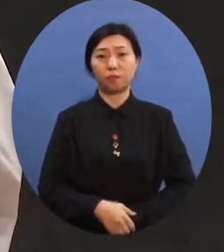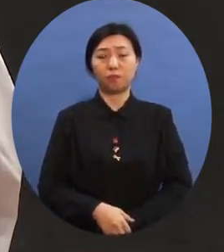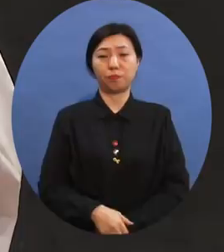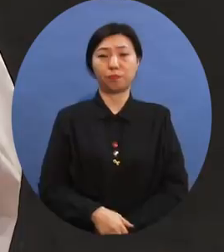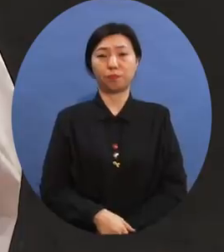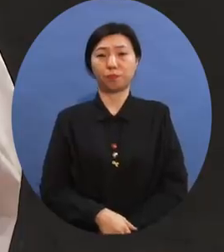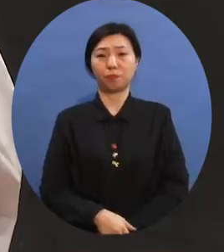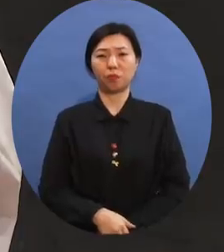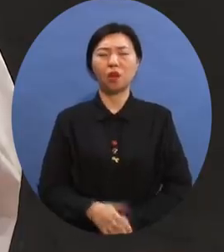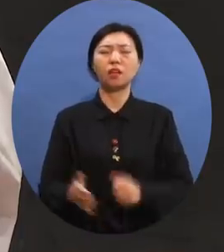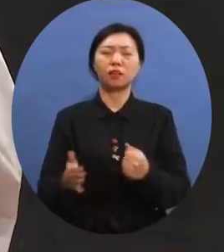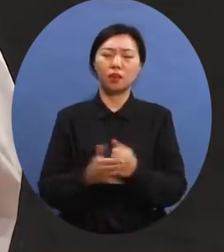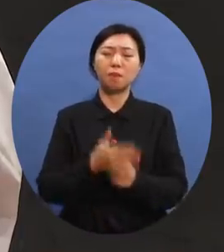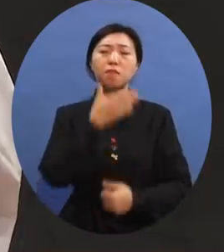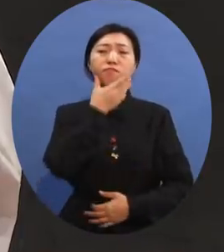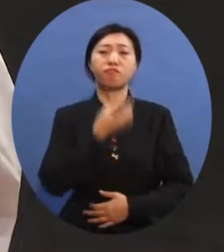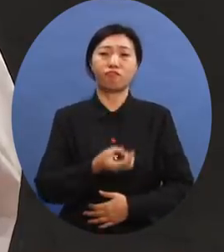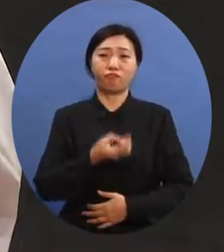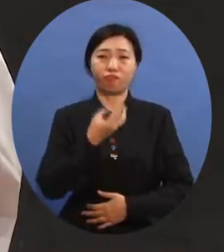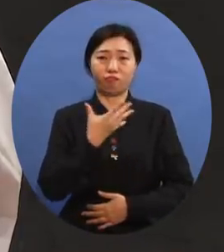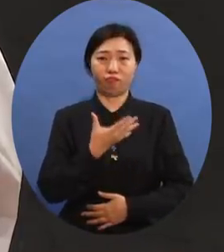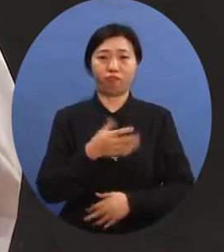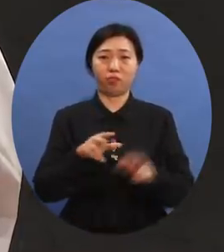그러면 지금 인생이 지금 불행해지지.